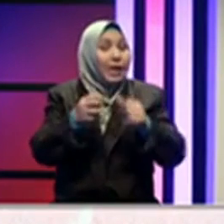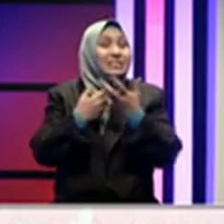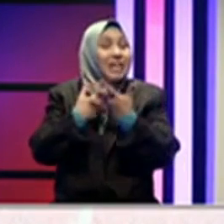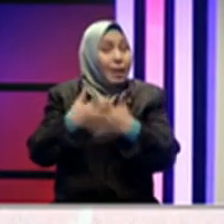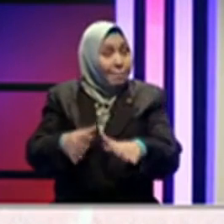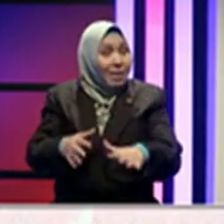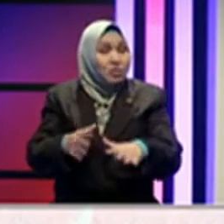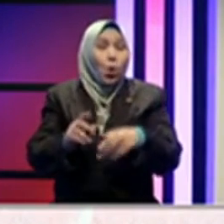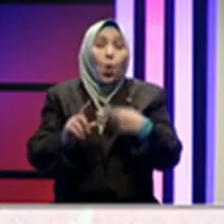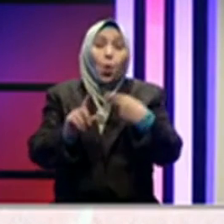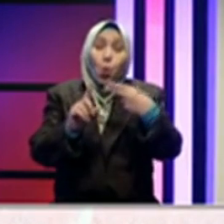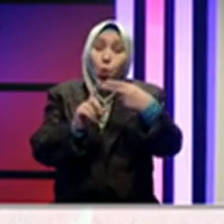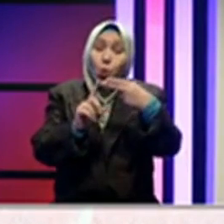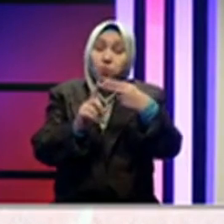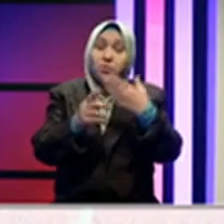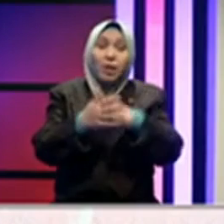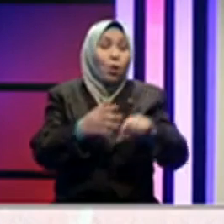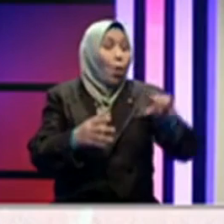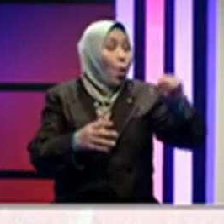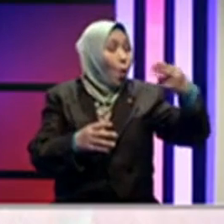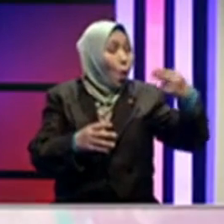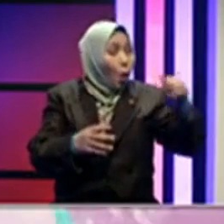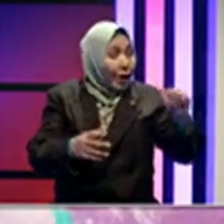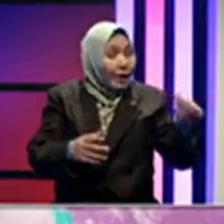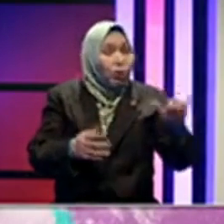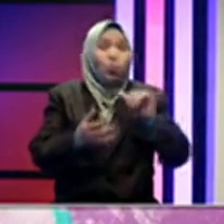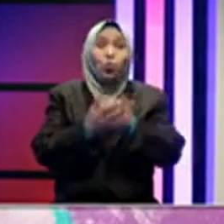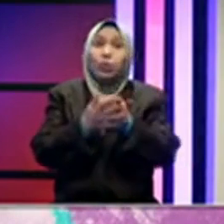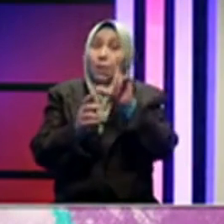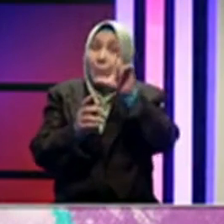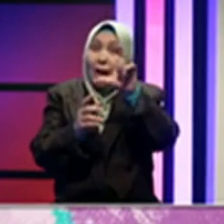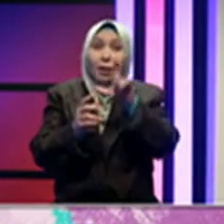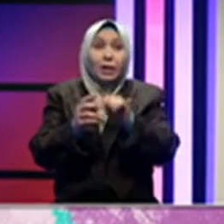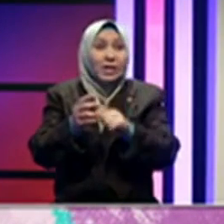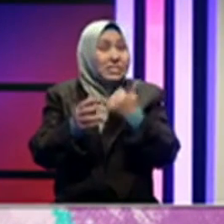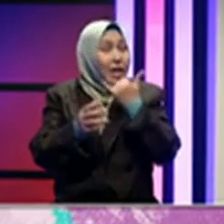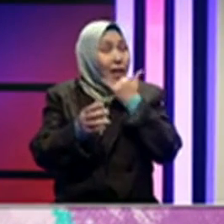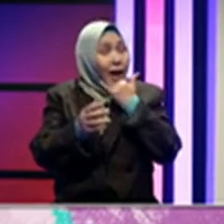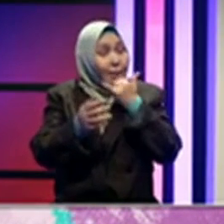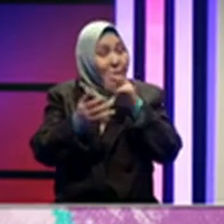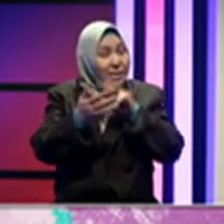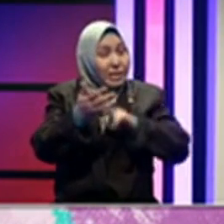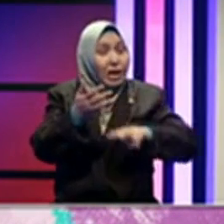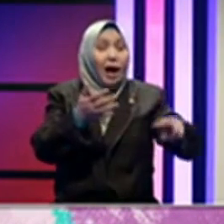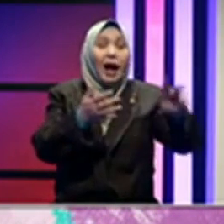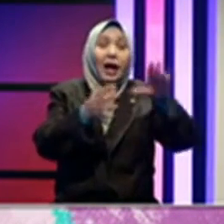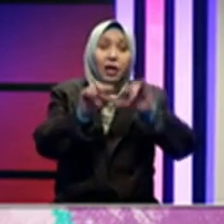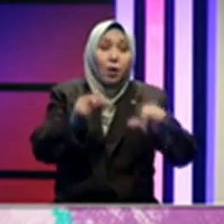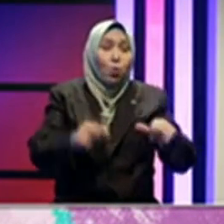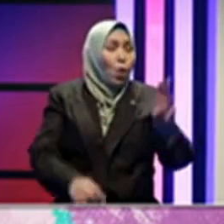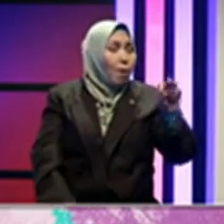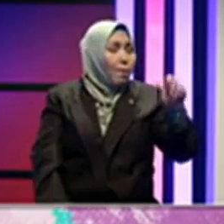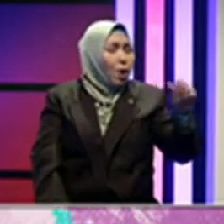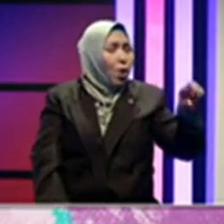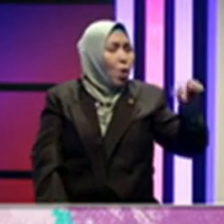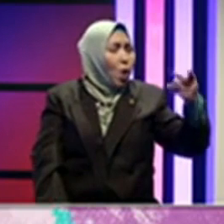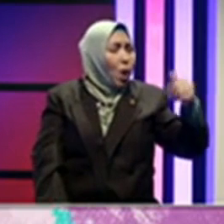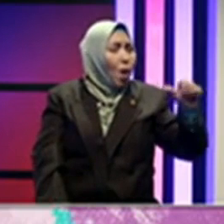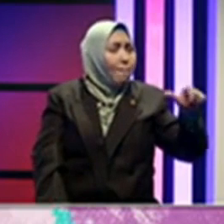rusak belum jelas bahwa itu tebal maka atau kesalahan pembaca bila baca yakni dibacanya Wow